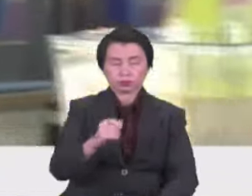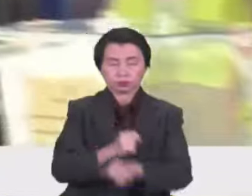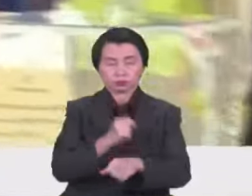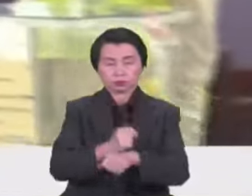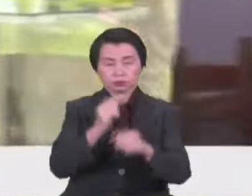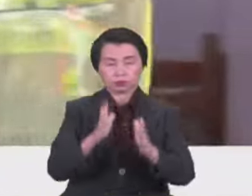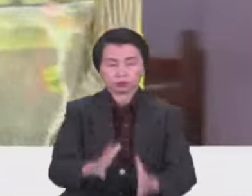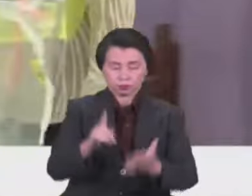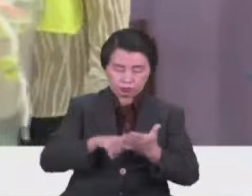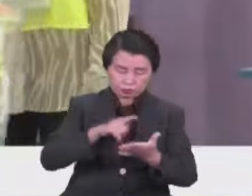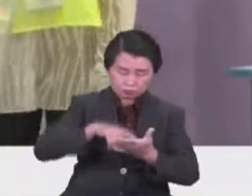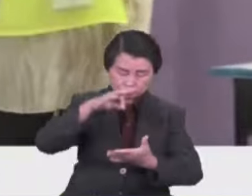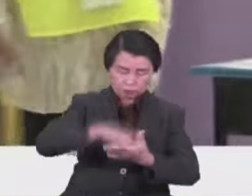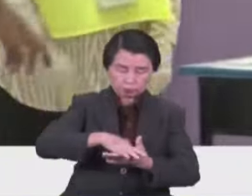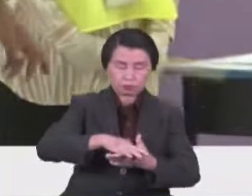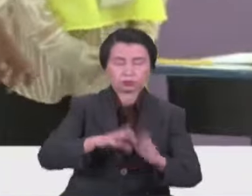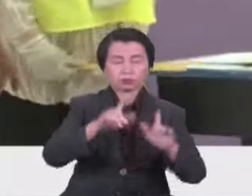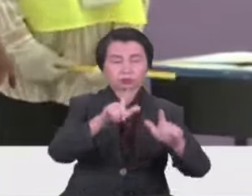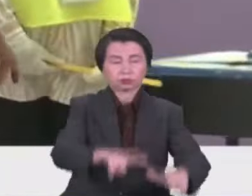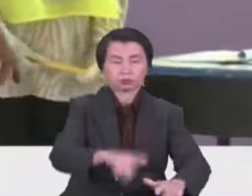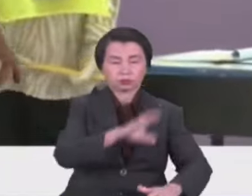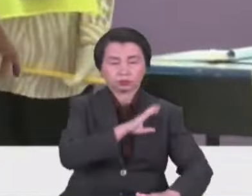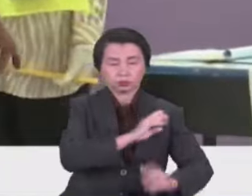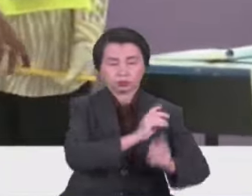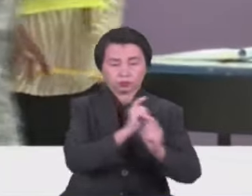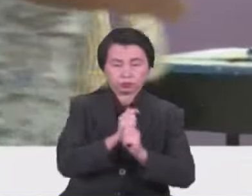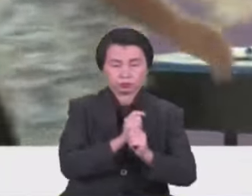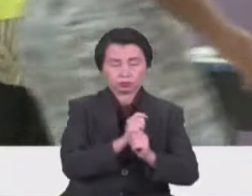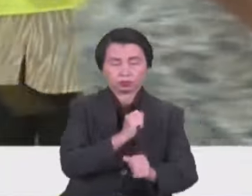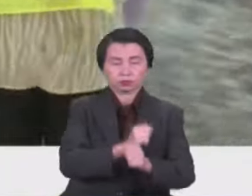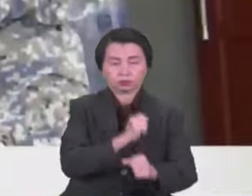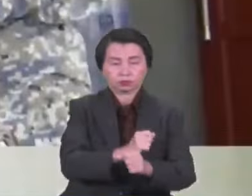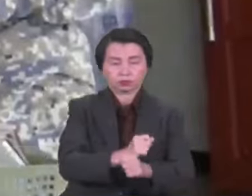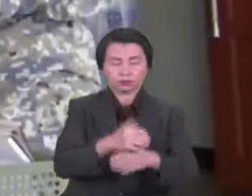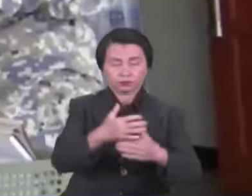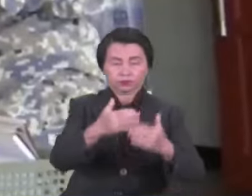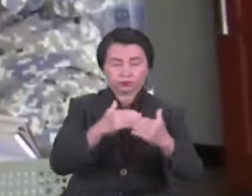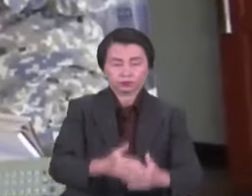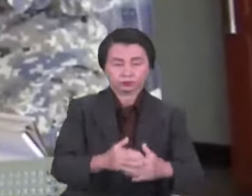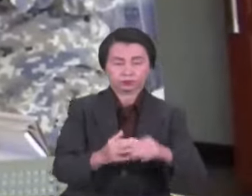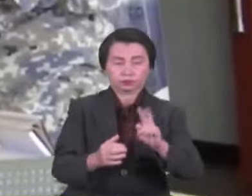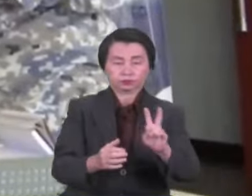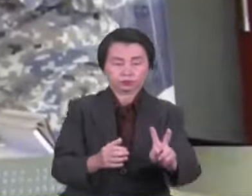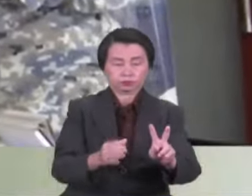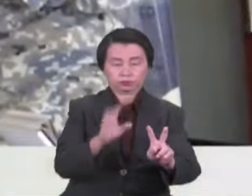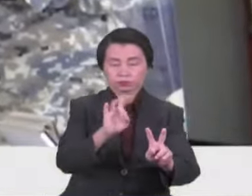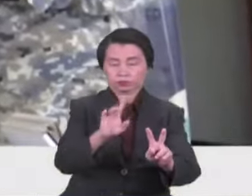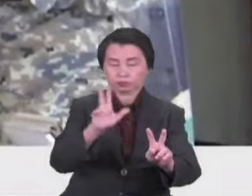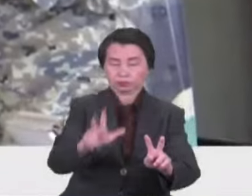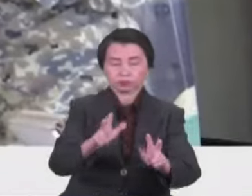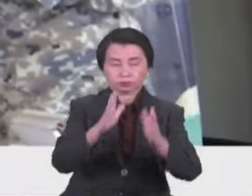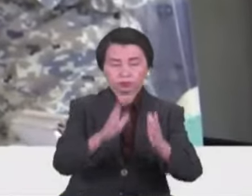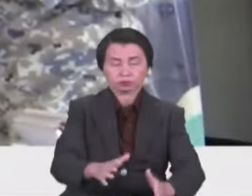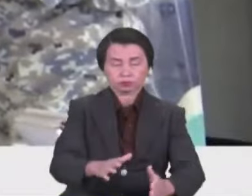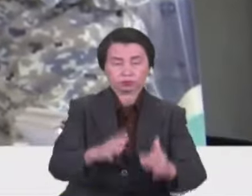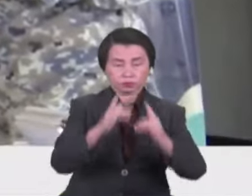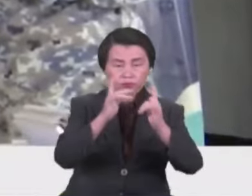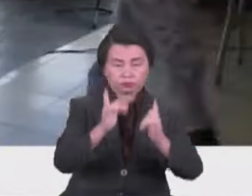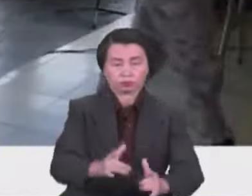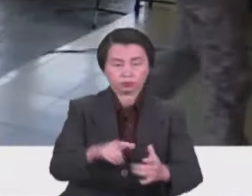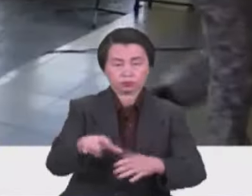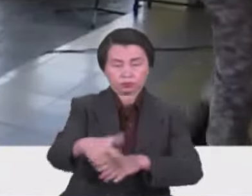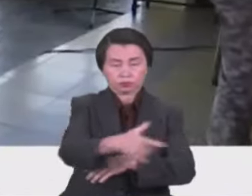Suruhanjaya Pilihan Raya SPR dan 4 polis pengiring bertugas. Seterusnya, seramai 283 anggota Markas